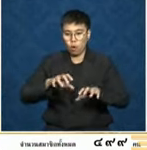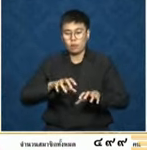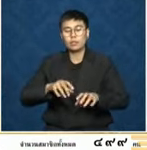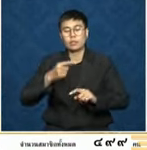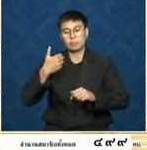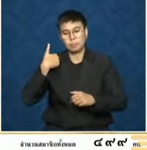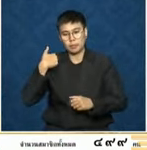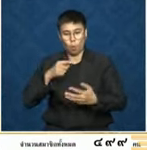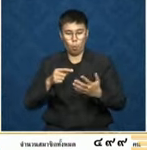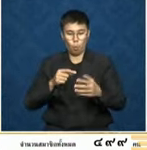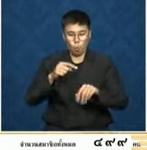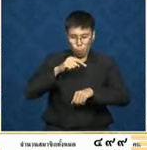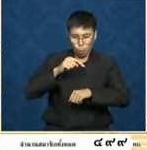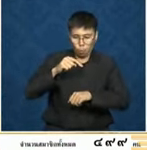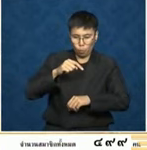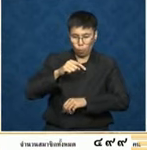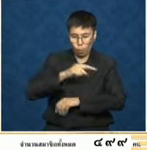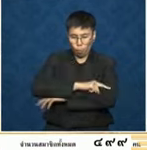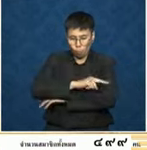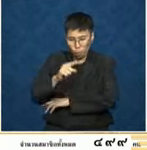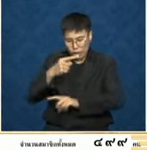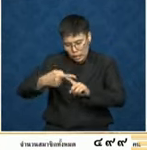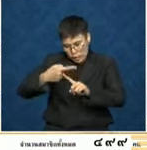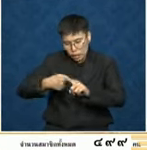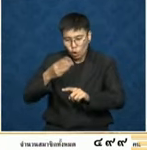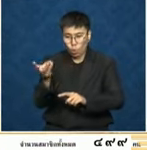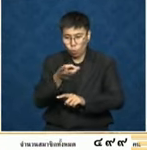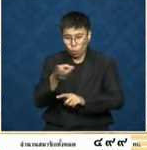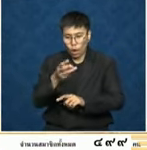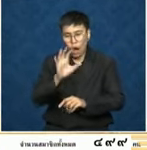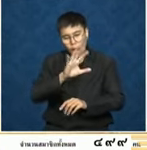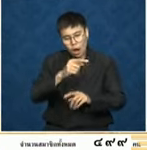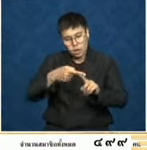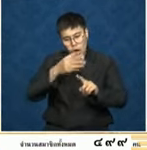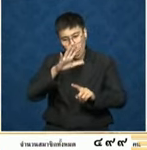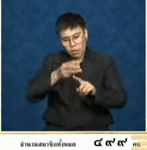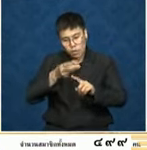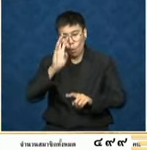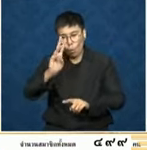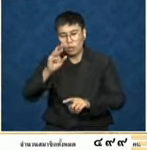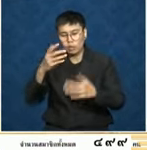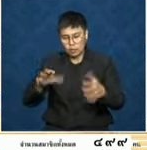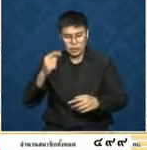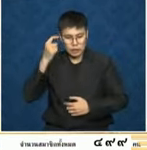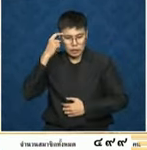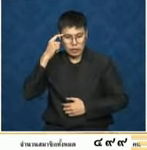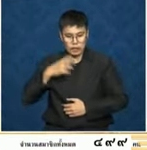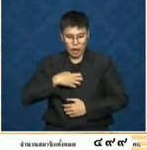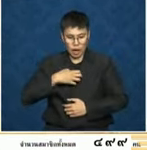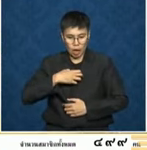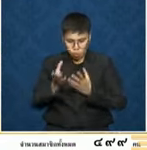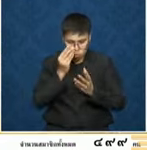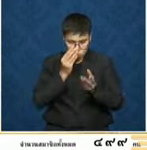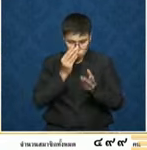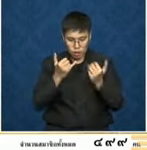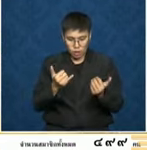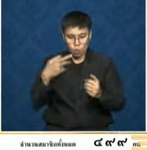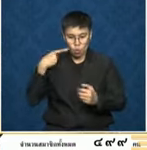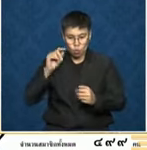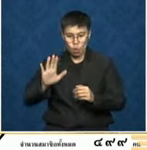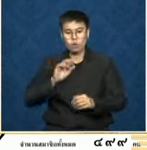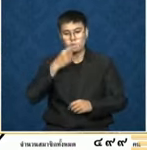5-6 เดือนเพราะฉะนั้นผมว่าไม่น่าจะมีปัญหาเพราะฉะนั้นผมก็เลยเห็นว่าน่าจะได้มีการศึกษาเรื่องนี้นะครับเพื่อจะได้เป็นประโยชน์กับประเทศ